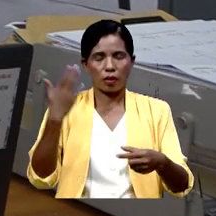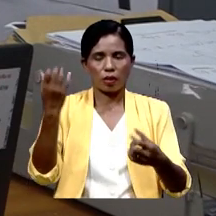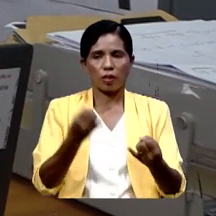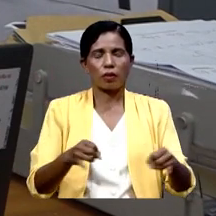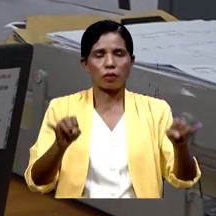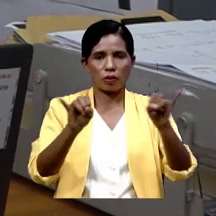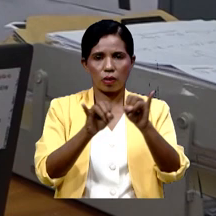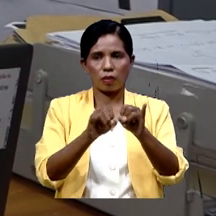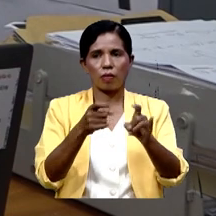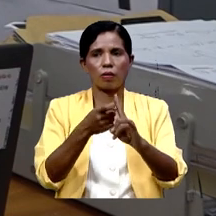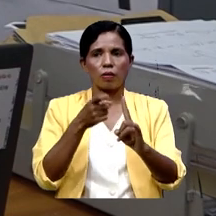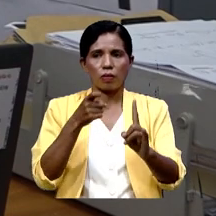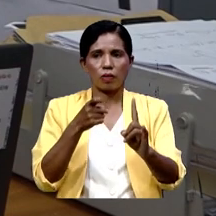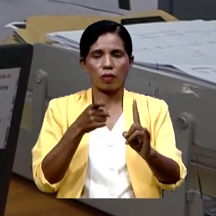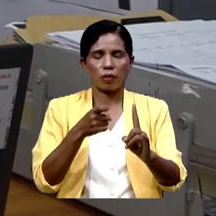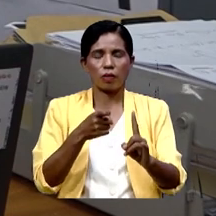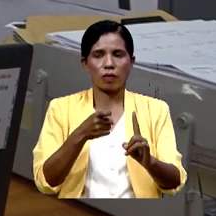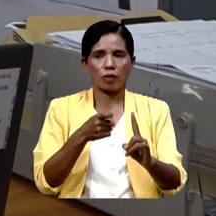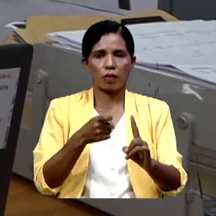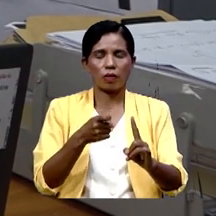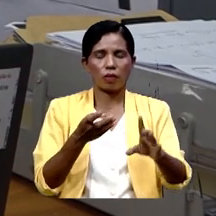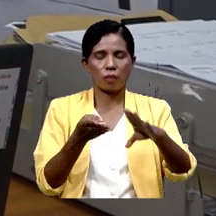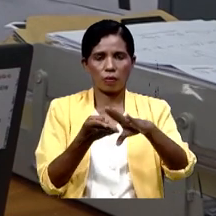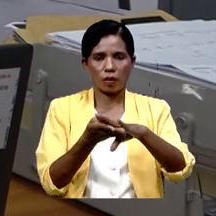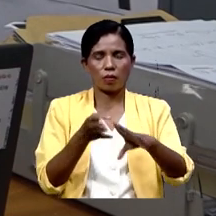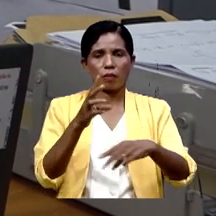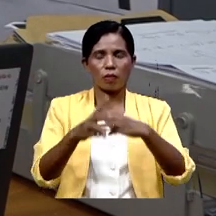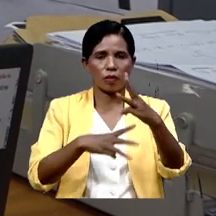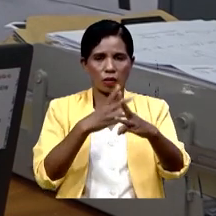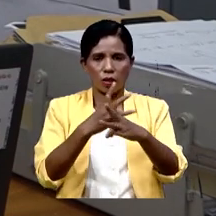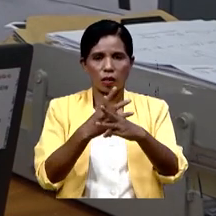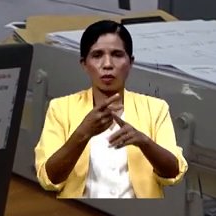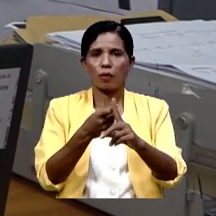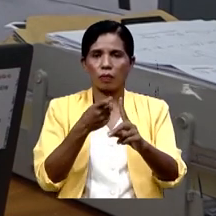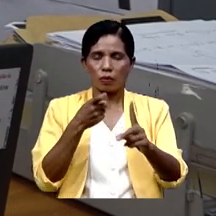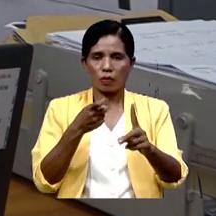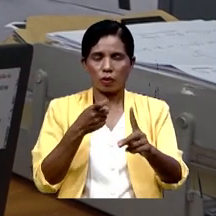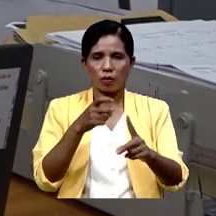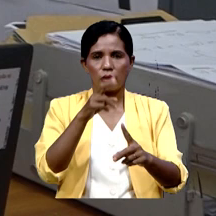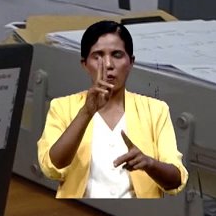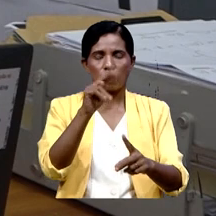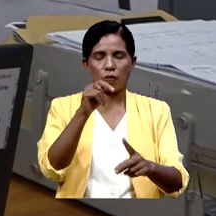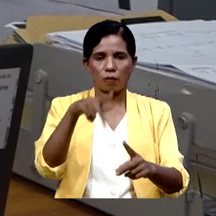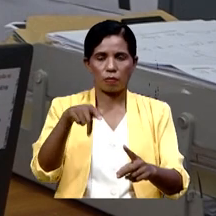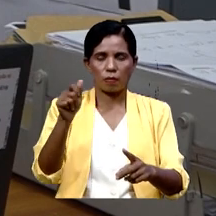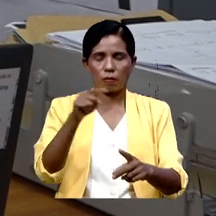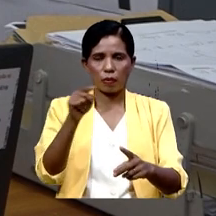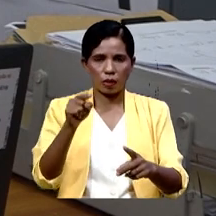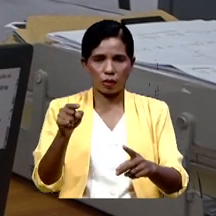husi parte Banco Mundial husi Unpas no fain ada kamu